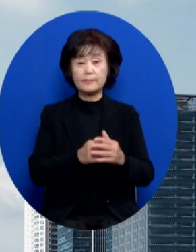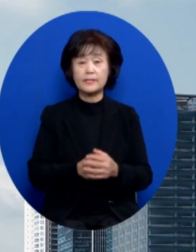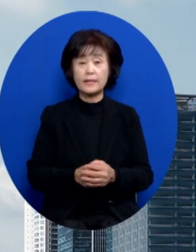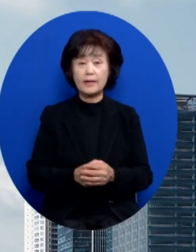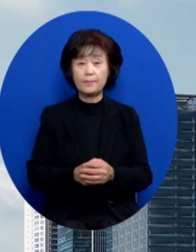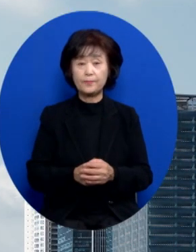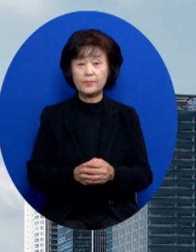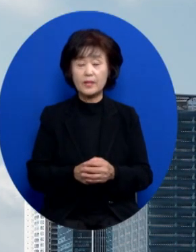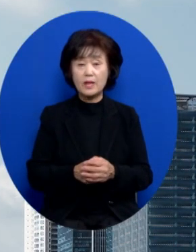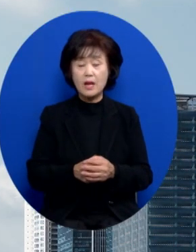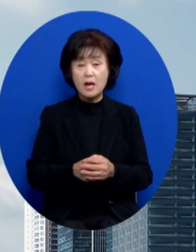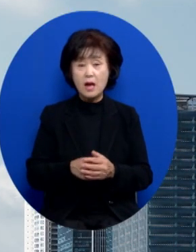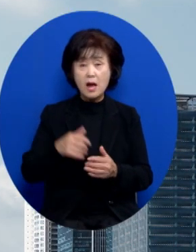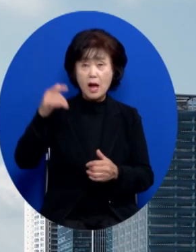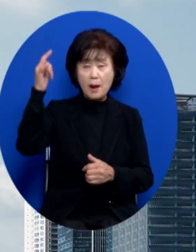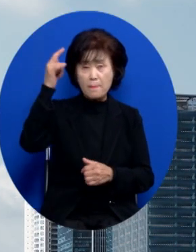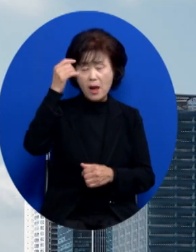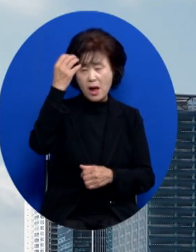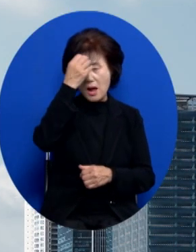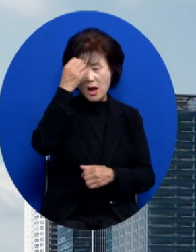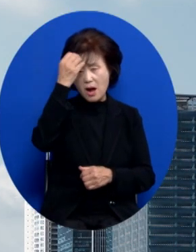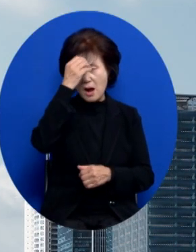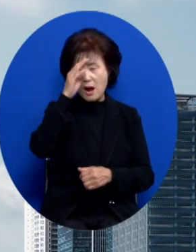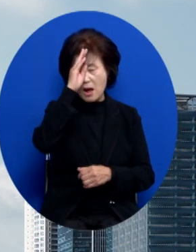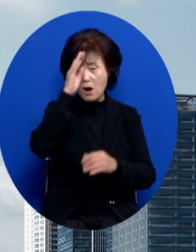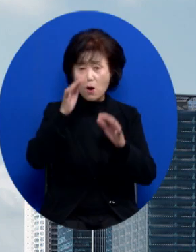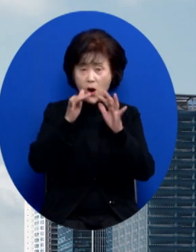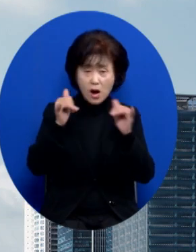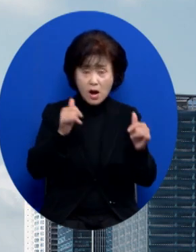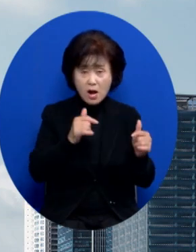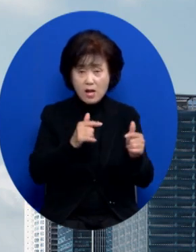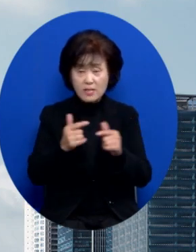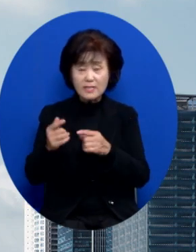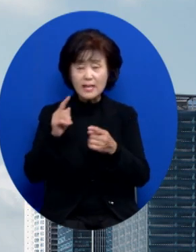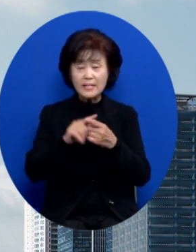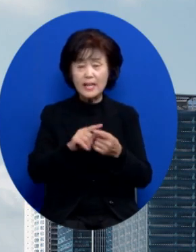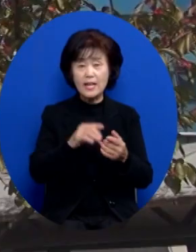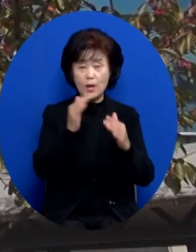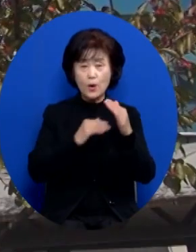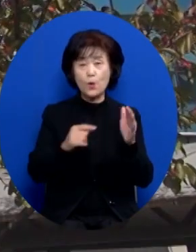질병관리청이 온열질환 응급실 감시체계 운영 결과를 공개했습니다.